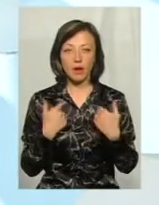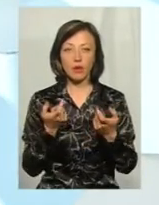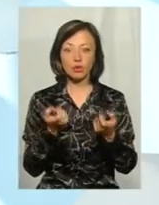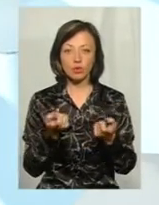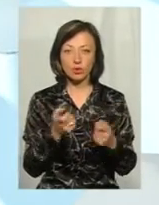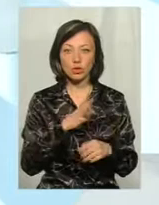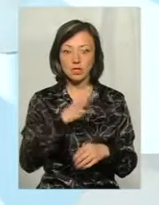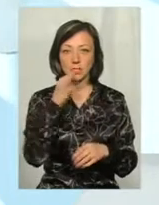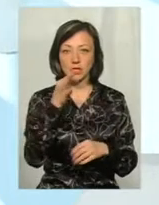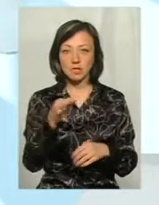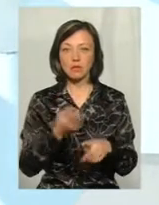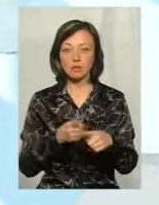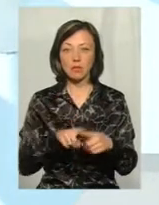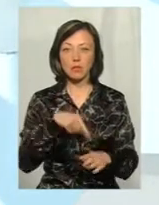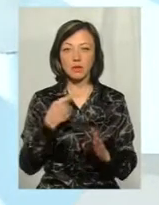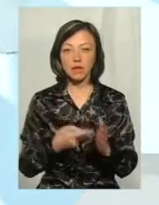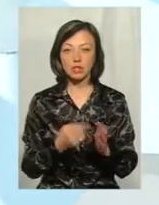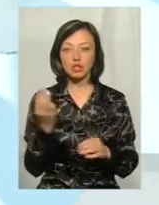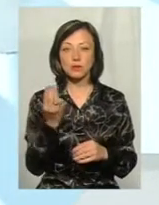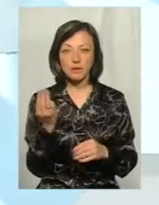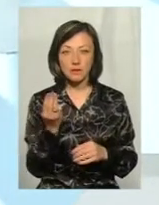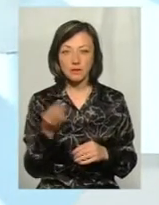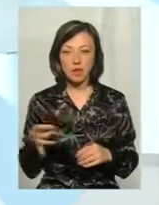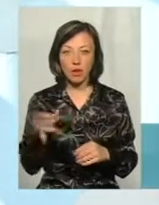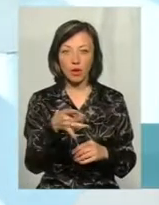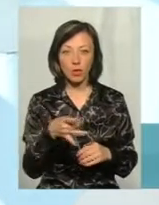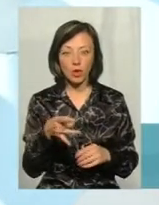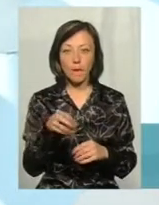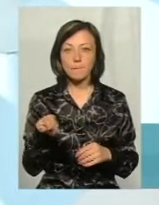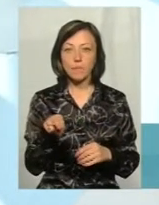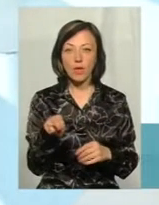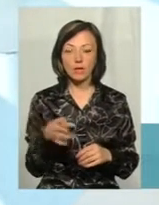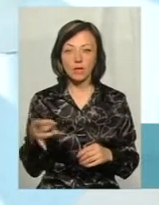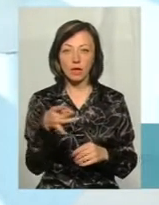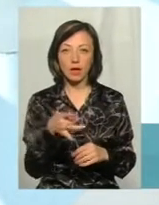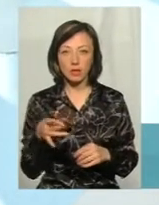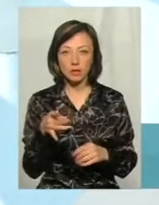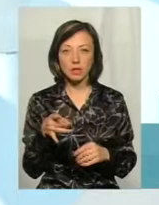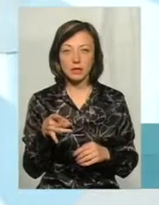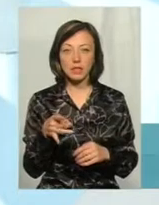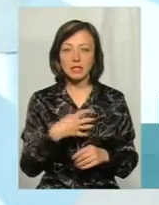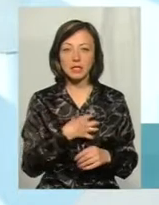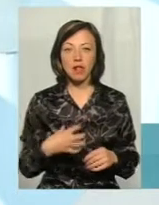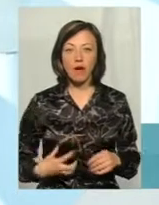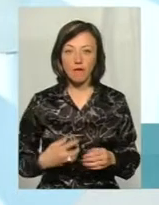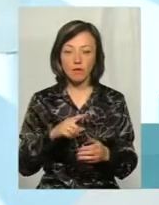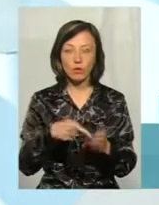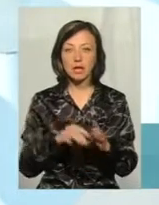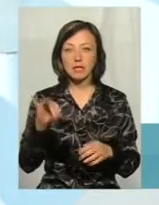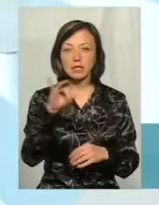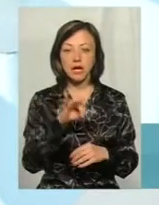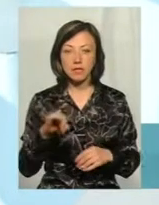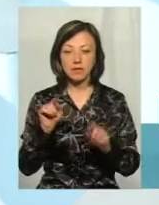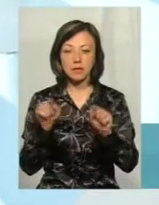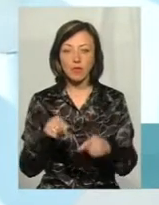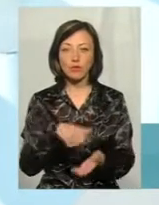трошечки сказав, торкнувся цього питання, що от Шепетівський, значить, регіон, Полонський регіон, значить, Славута, Ізяслав,